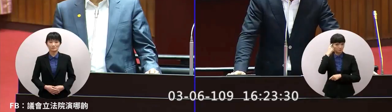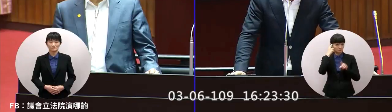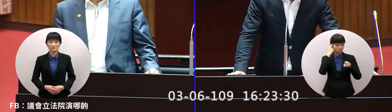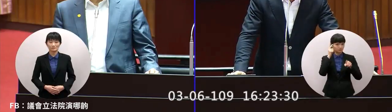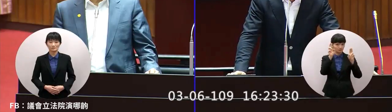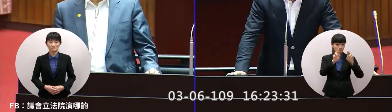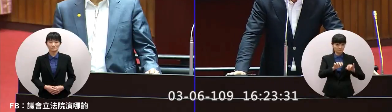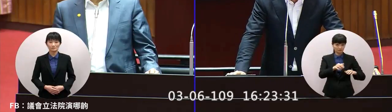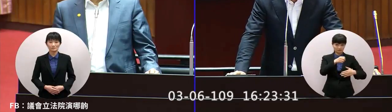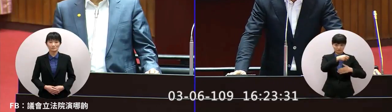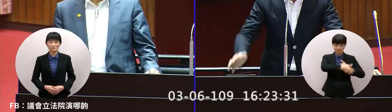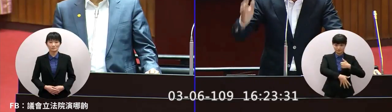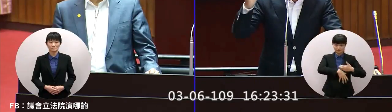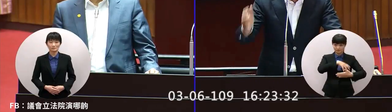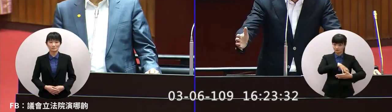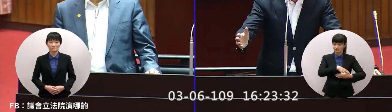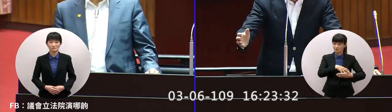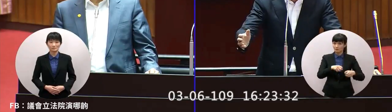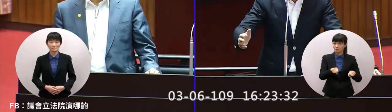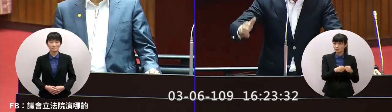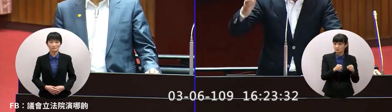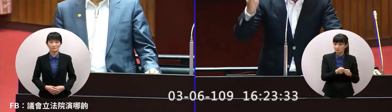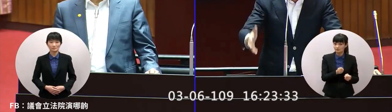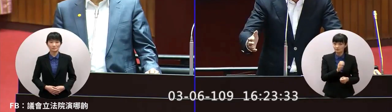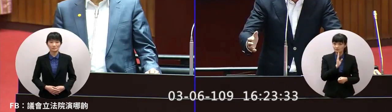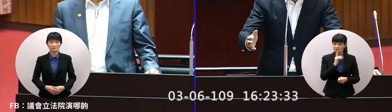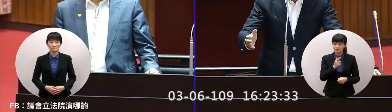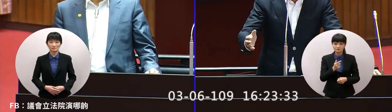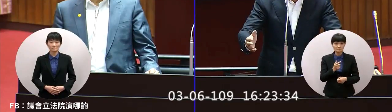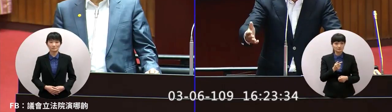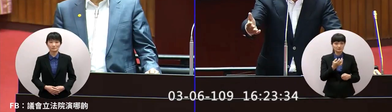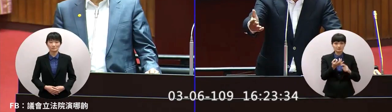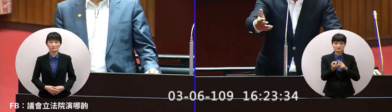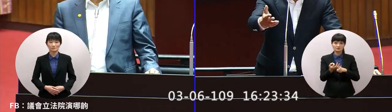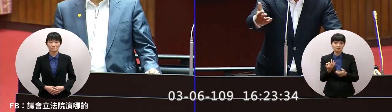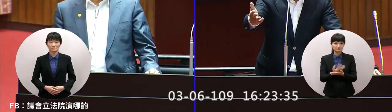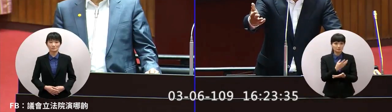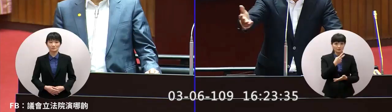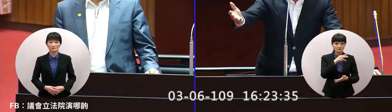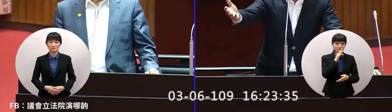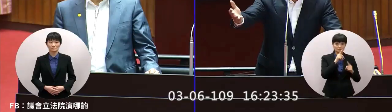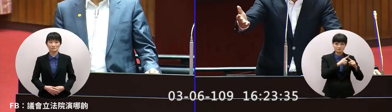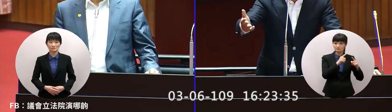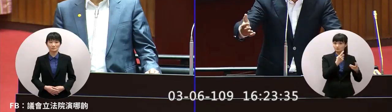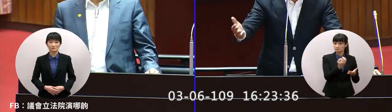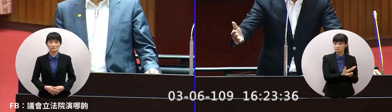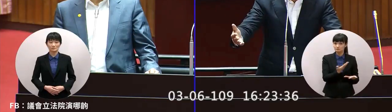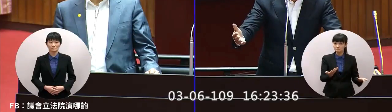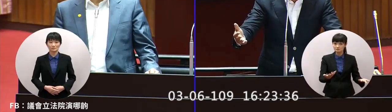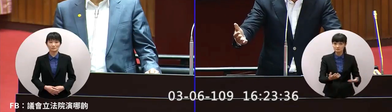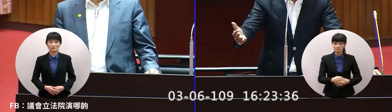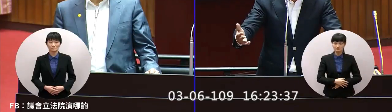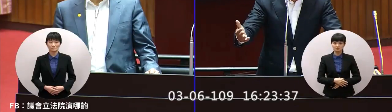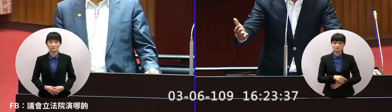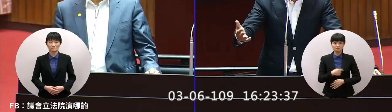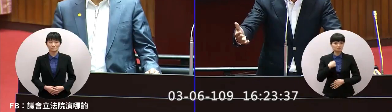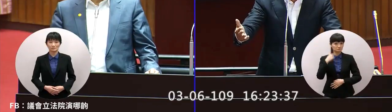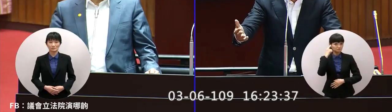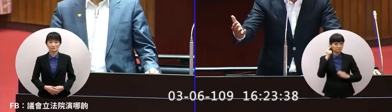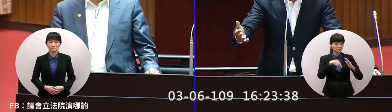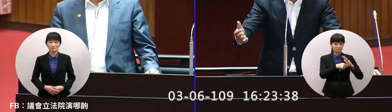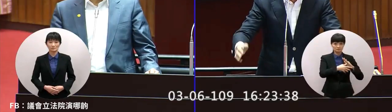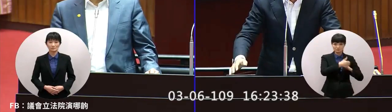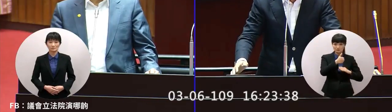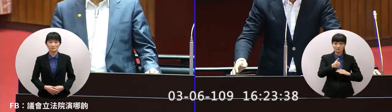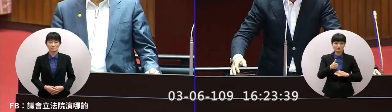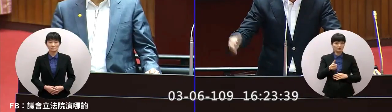来做相关修正的部分？这到底是缺钱？还是缺人，我想以前两个部队甲一长做代志拢是冲